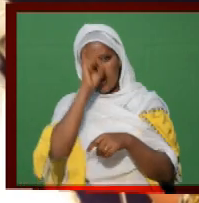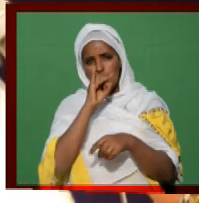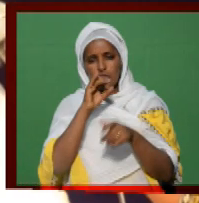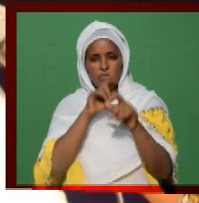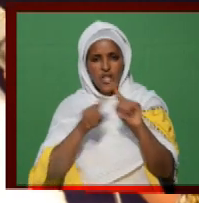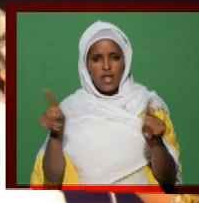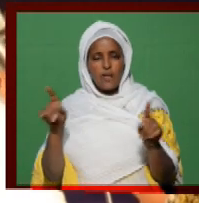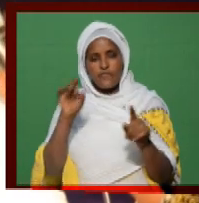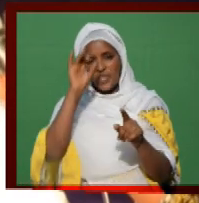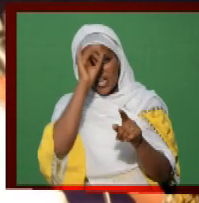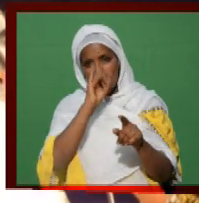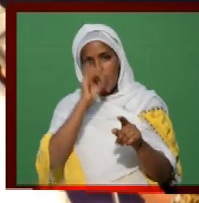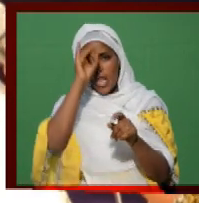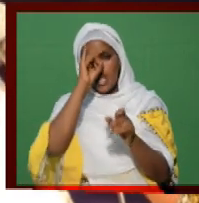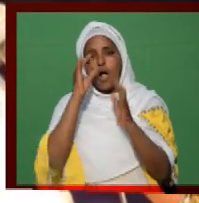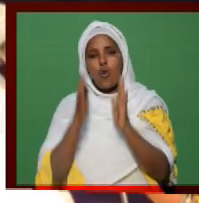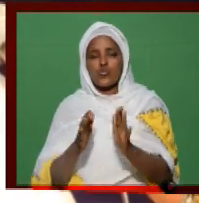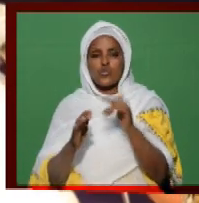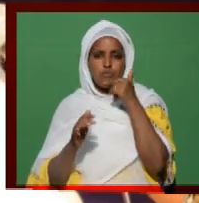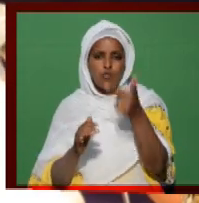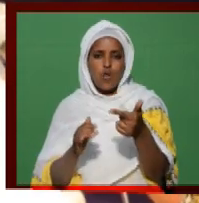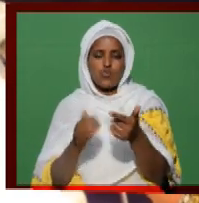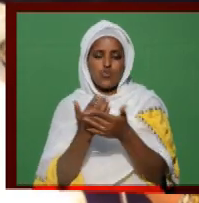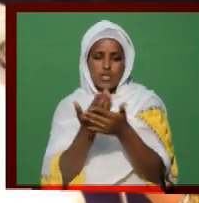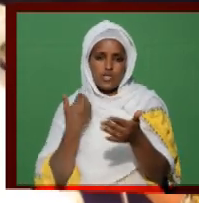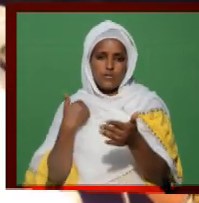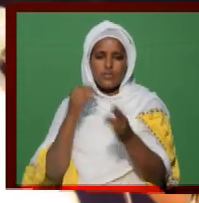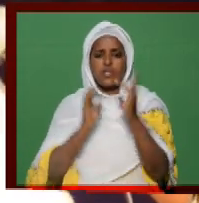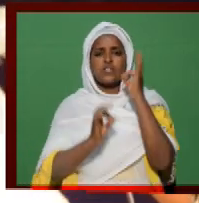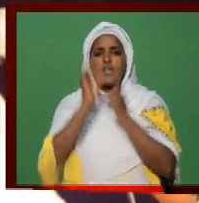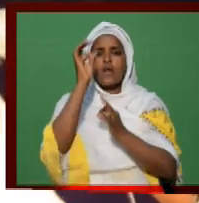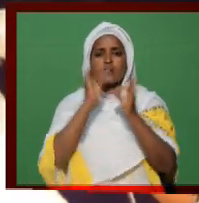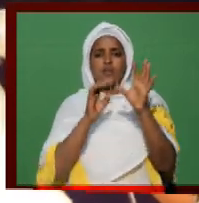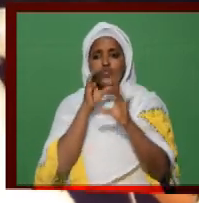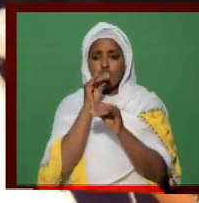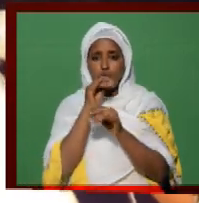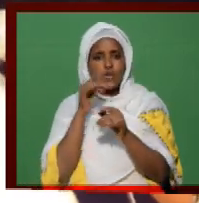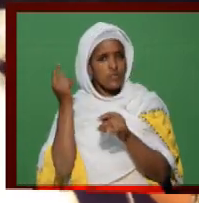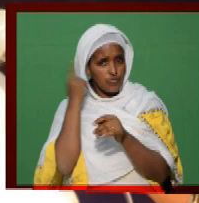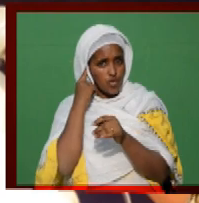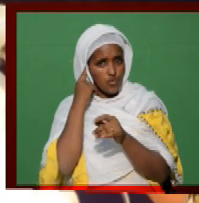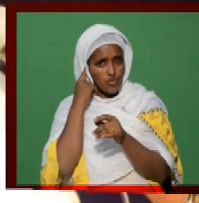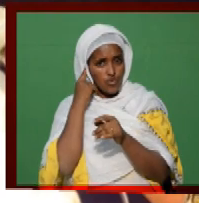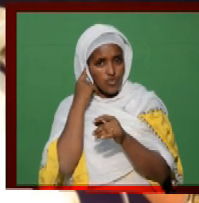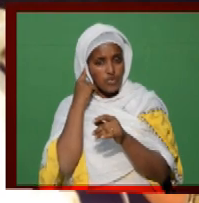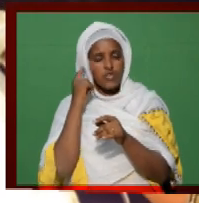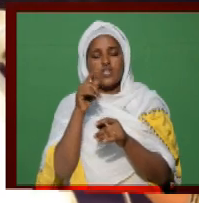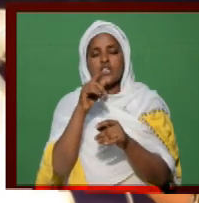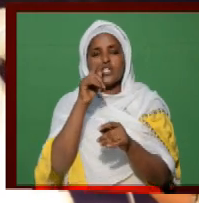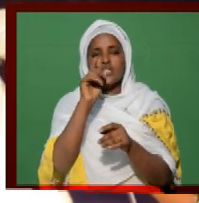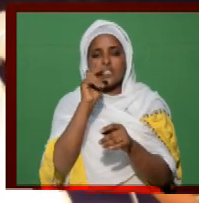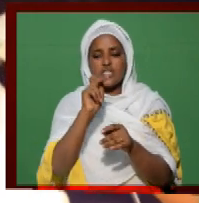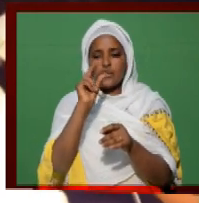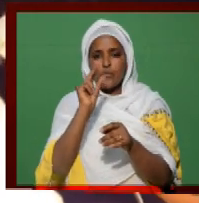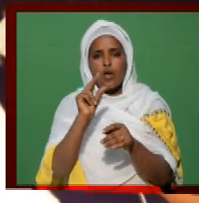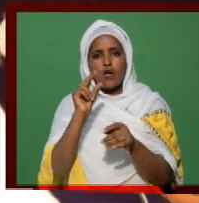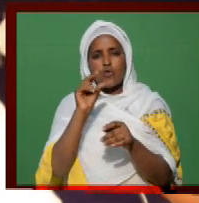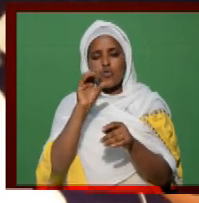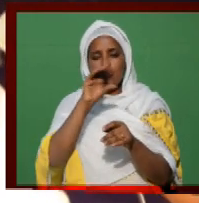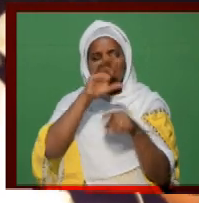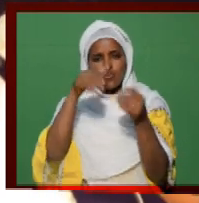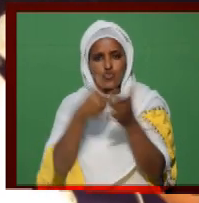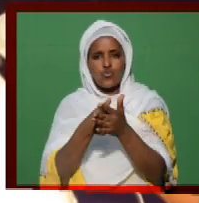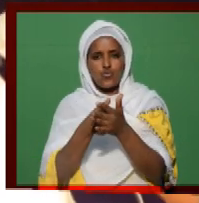ታላላቅ ሊቃውንት በተለይ ሊቀሊቃውንት የሚባሉ ቅድም ታሪካቸው ሲወሳ ሰምታችሁታል። መምህር ዲበ ኩሉ አምባዬ